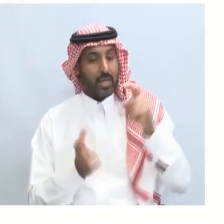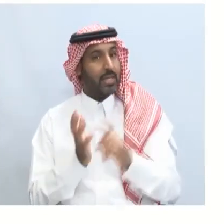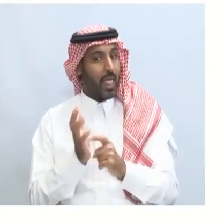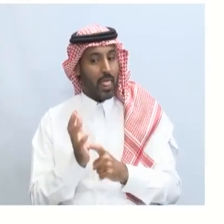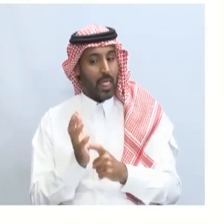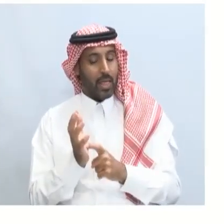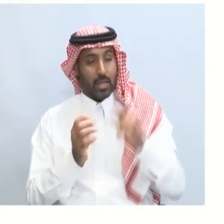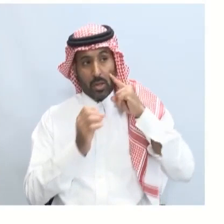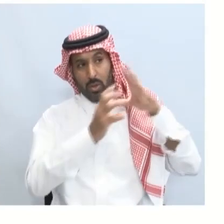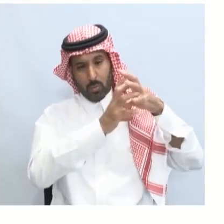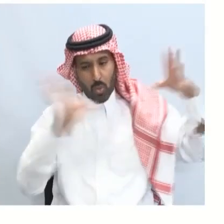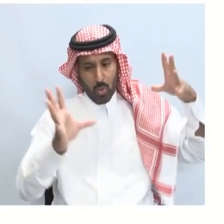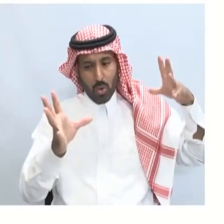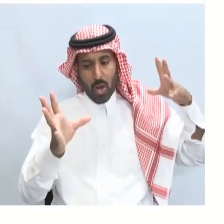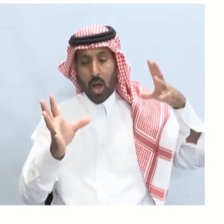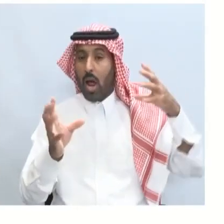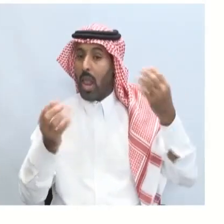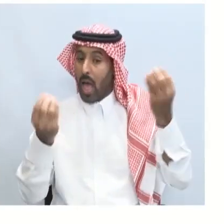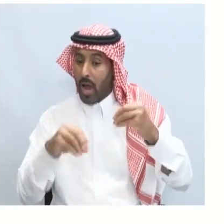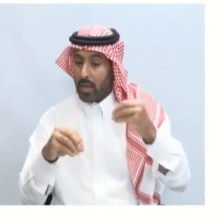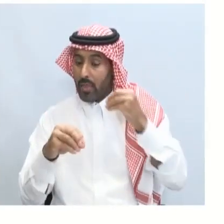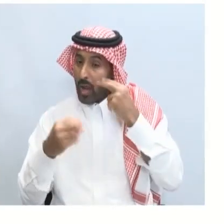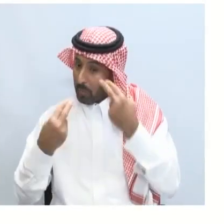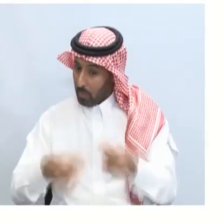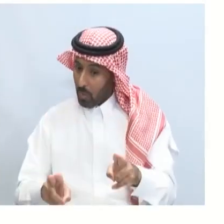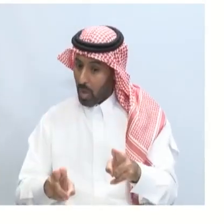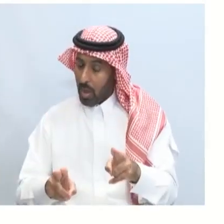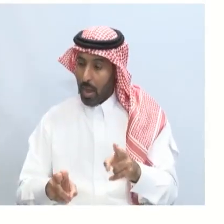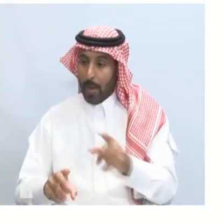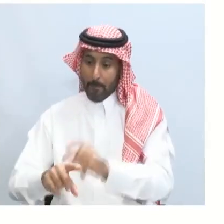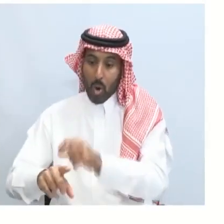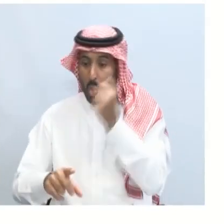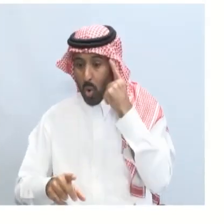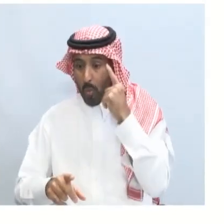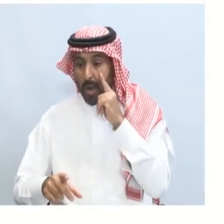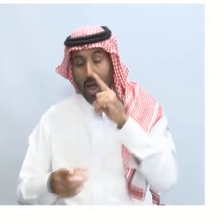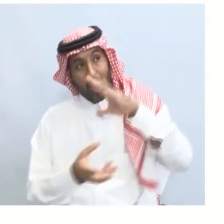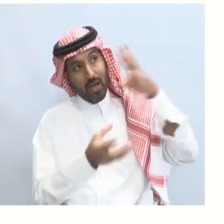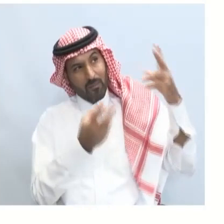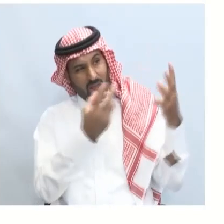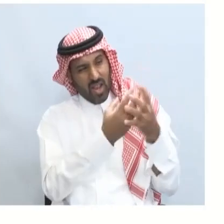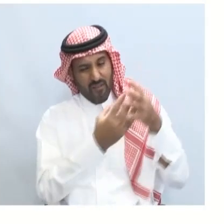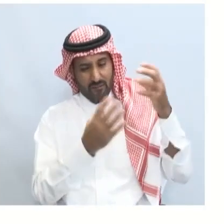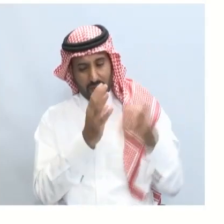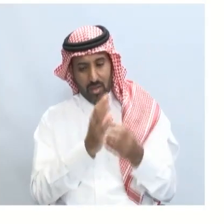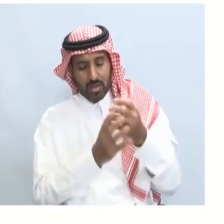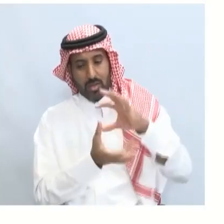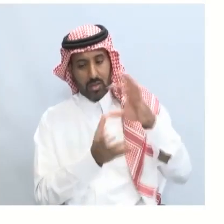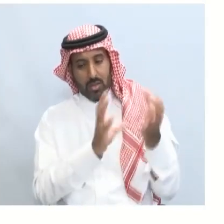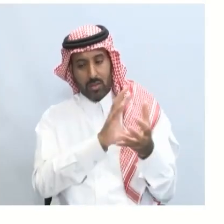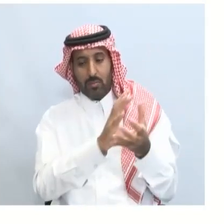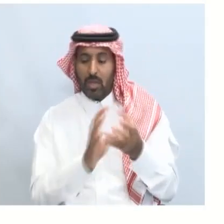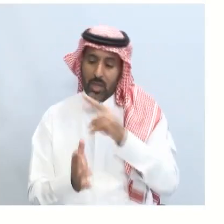العظيم تعد الاكثر قبولا بين علماء الف الفلك من بين